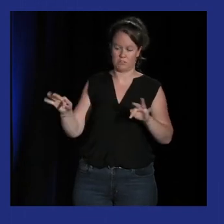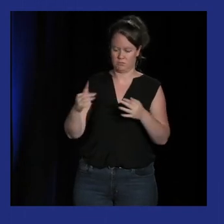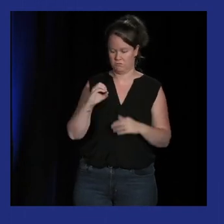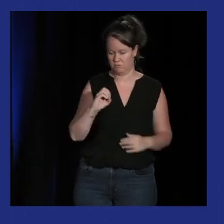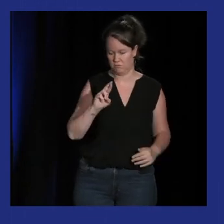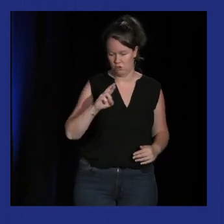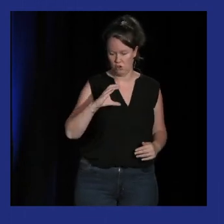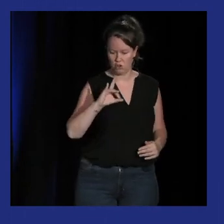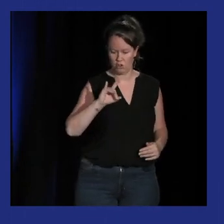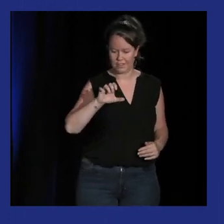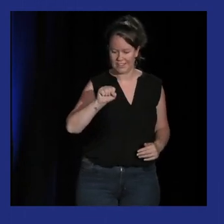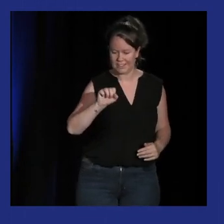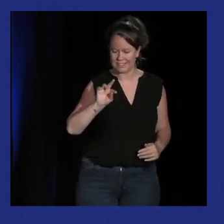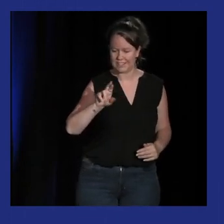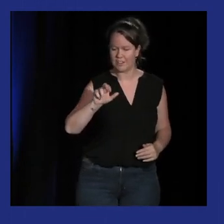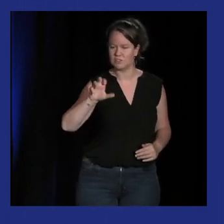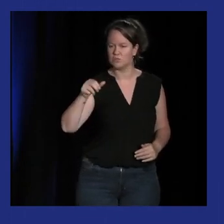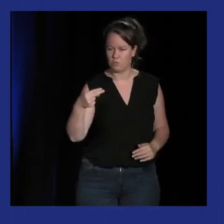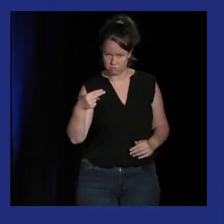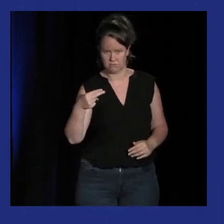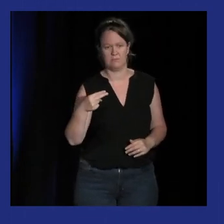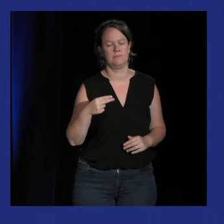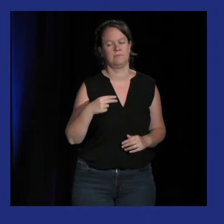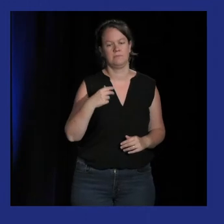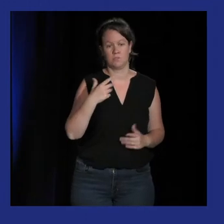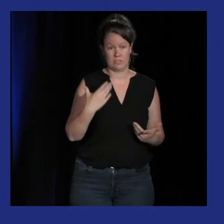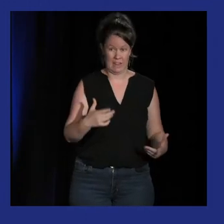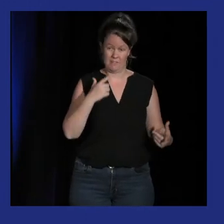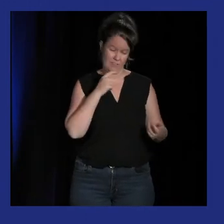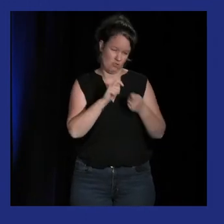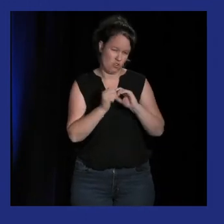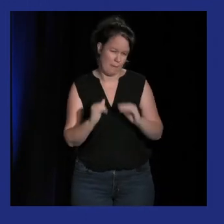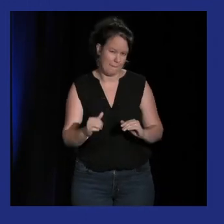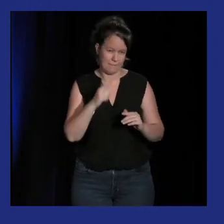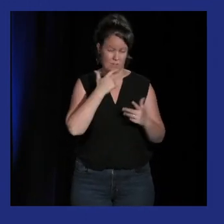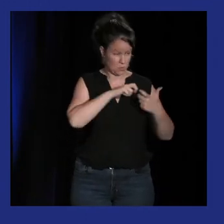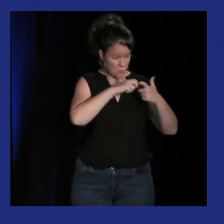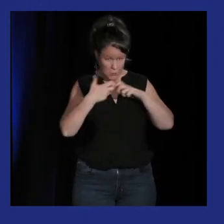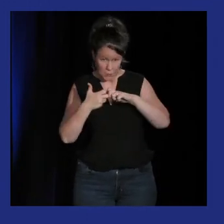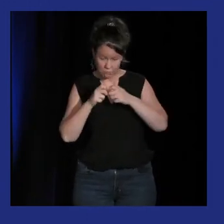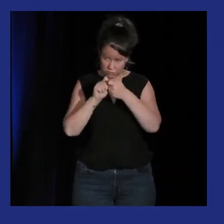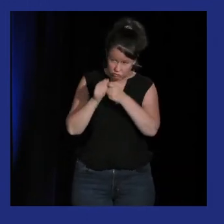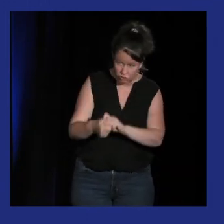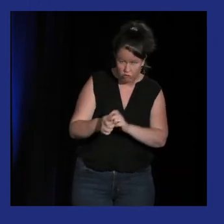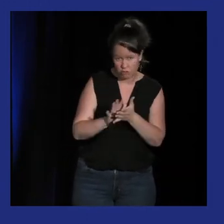peut-être essayer de de changer un peu la manière dans la musique est structure et on va essayer de